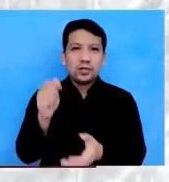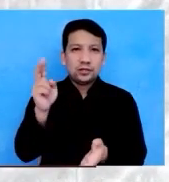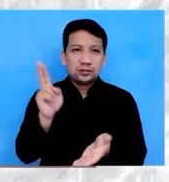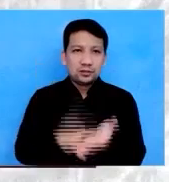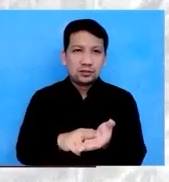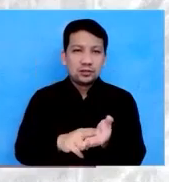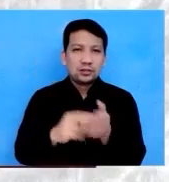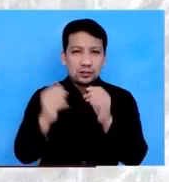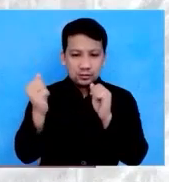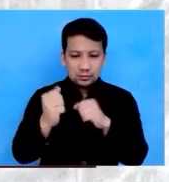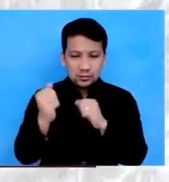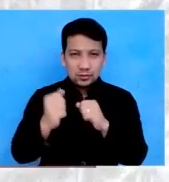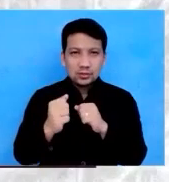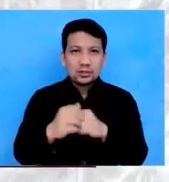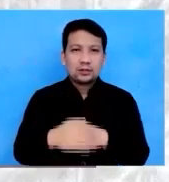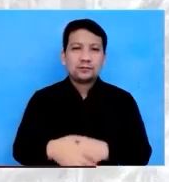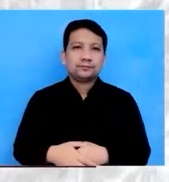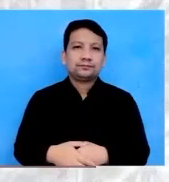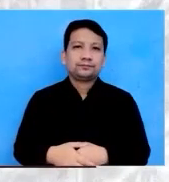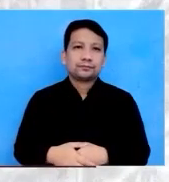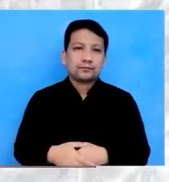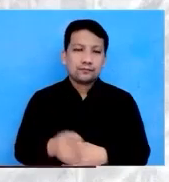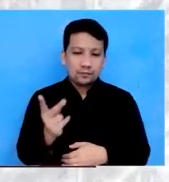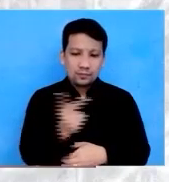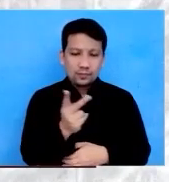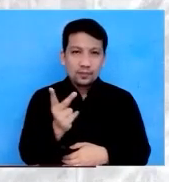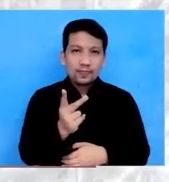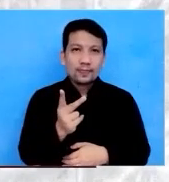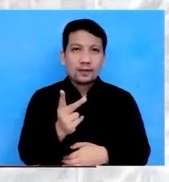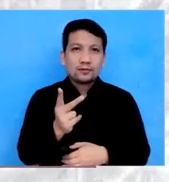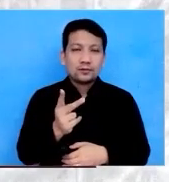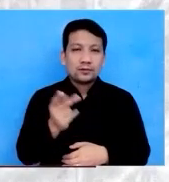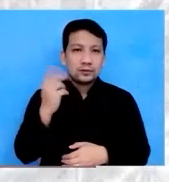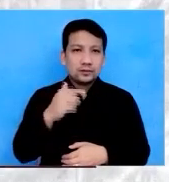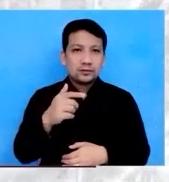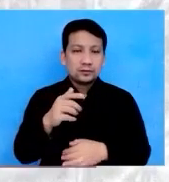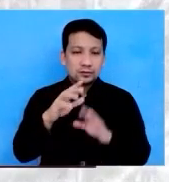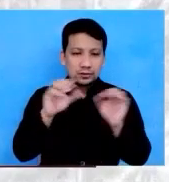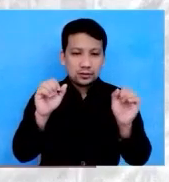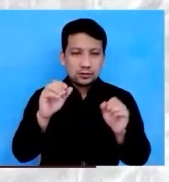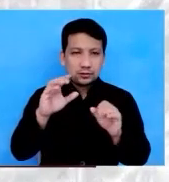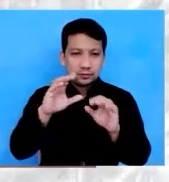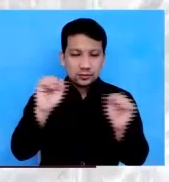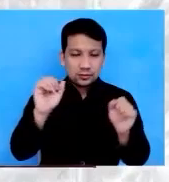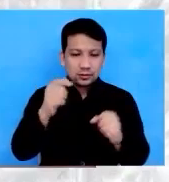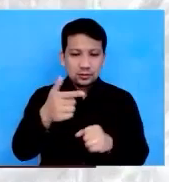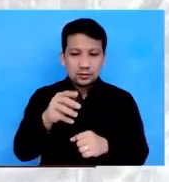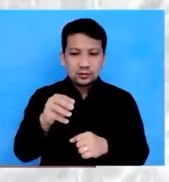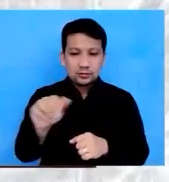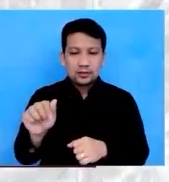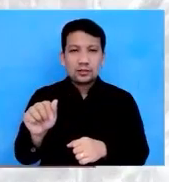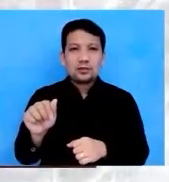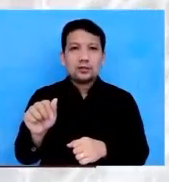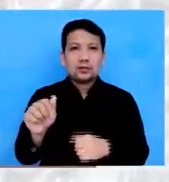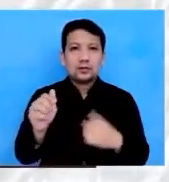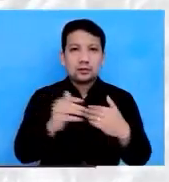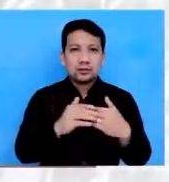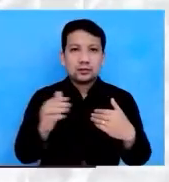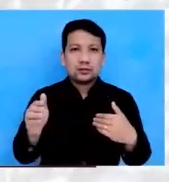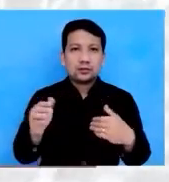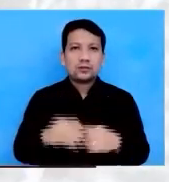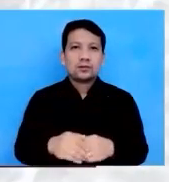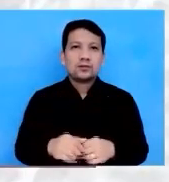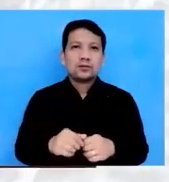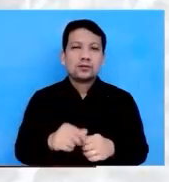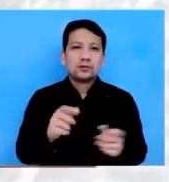concession agreement. Ang dalawang pangyayari na yan, sa ilalim po ng pamumuno ni dating Pangulong Gloria Macapagal Arroyo. Talo naman tayo